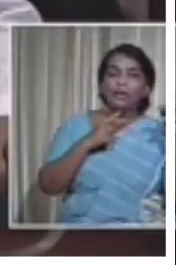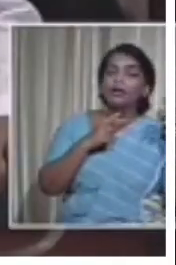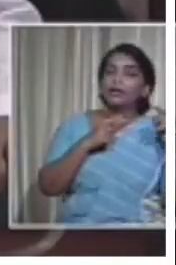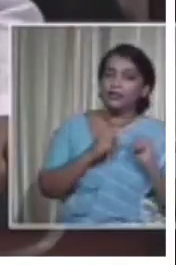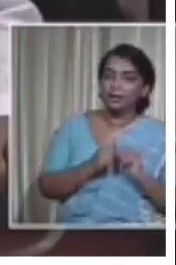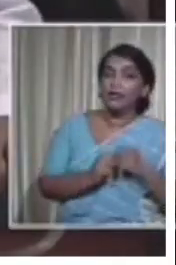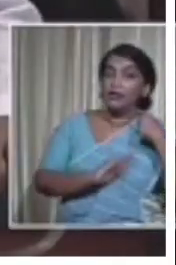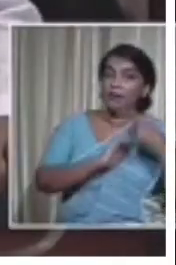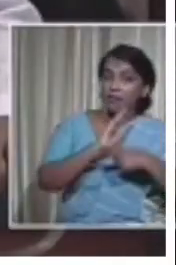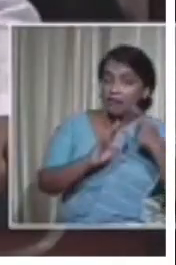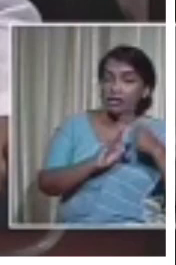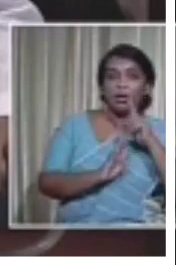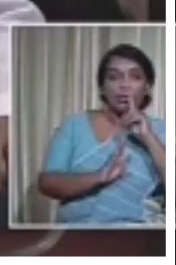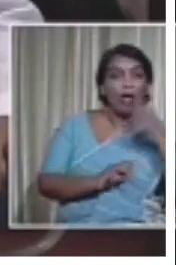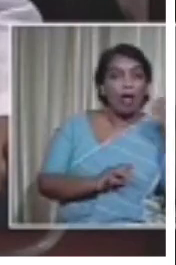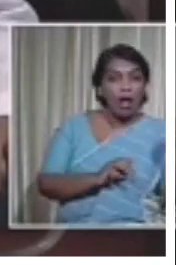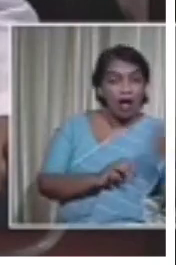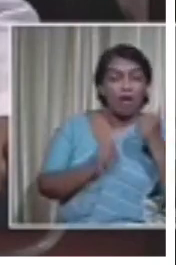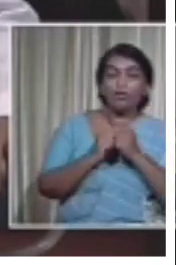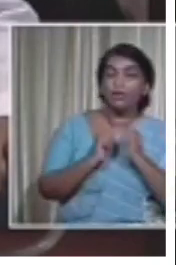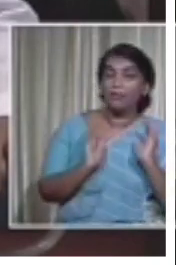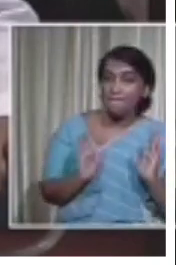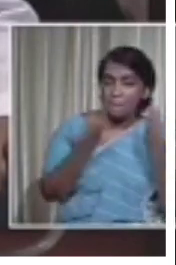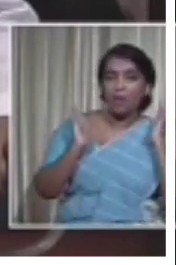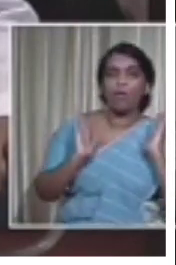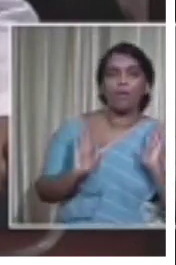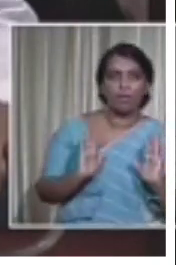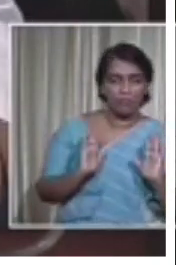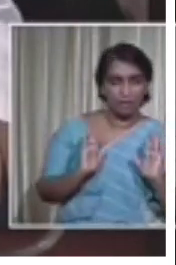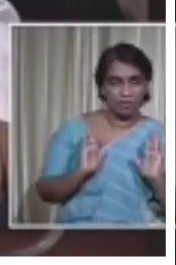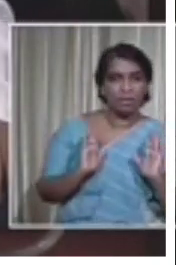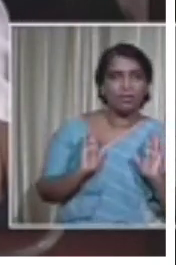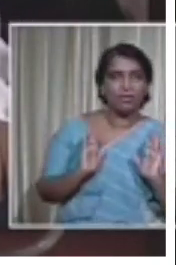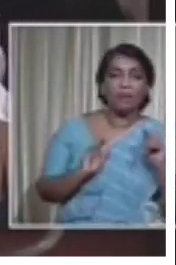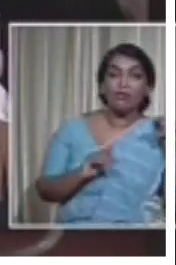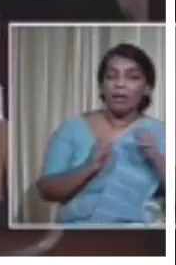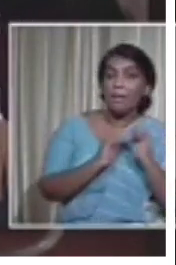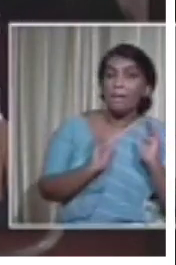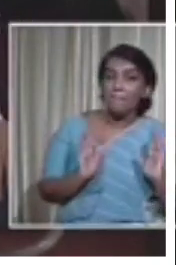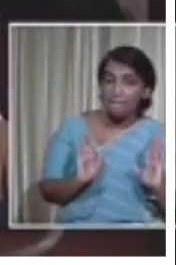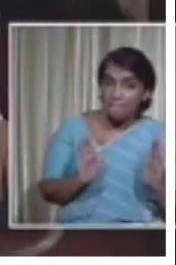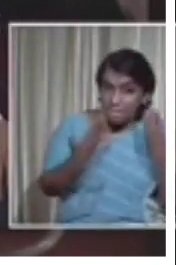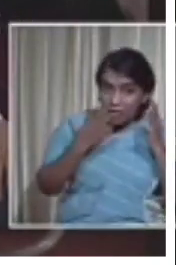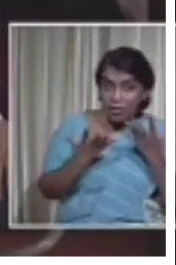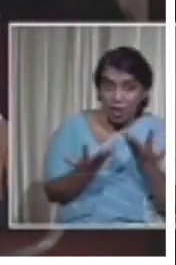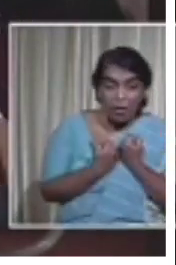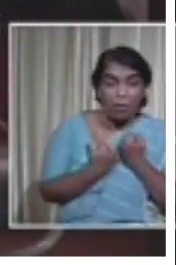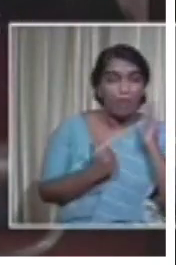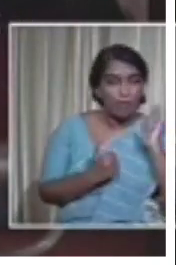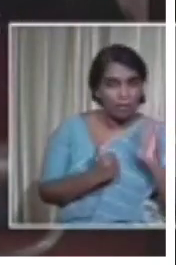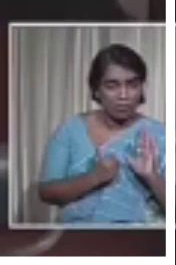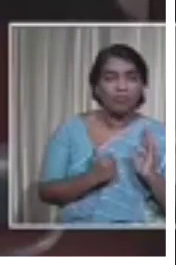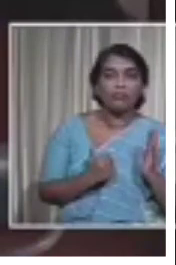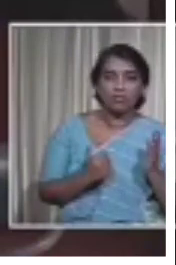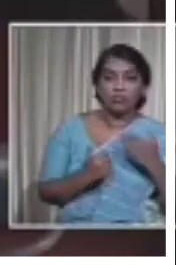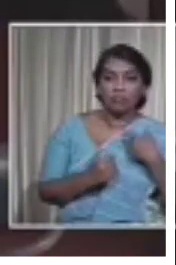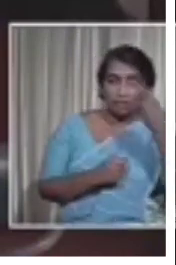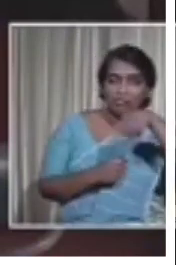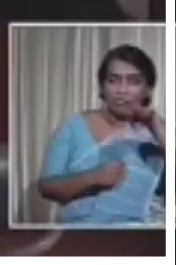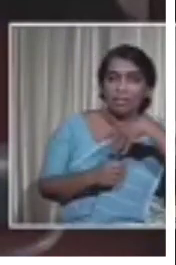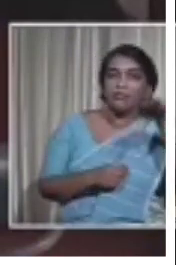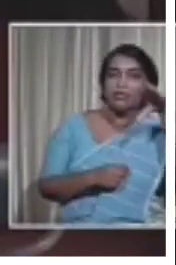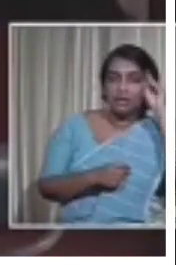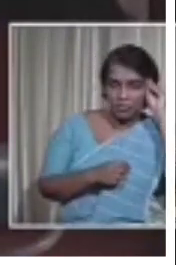தடுக்க முடியாது, இலங்கை நாடாளுமன்றத்தில் பகிரங்க அறிவிப்பாம். நாட்டில் மக்கள் புரட்சியை தடுக்க முடியாது என்று எதிர்க்கட்சித் தலைவர் சஜித்